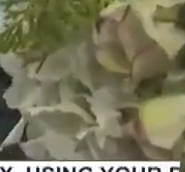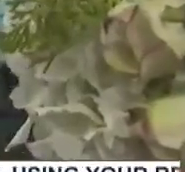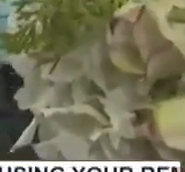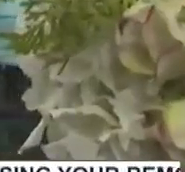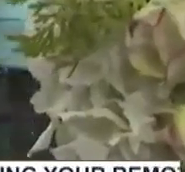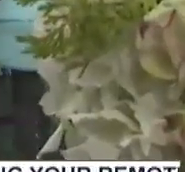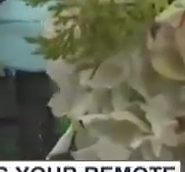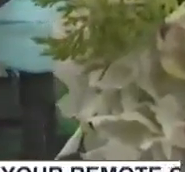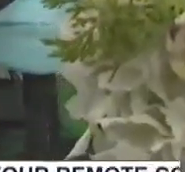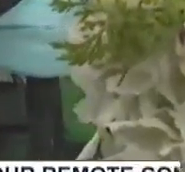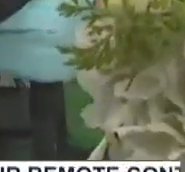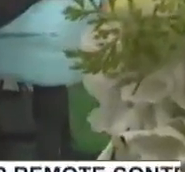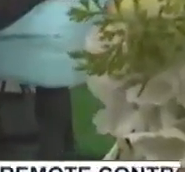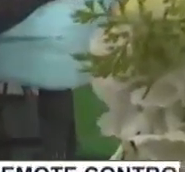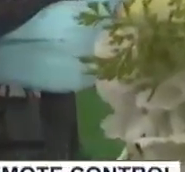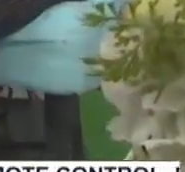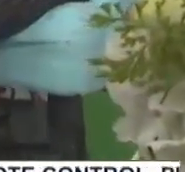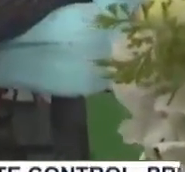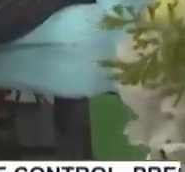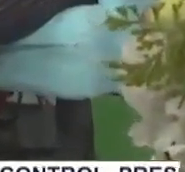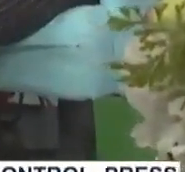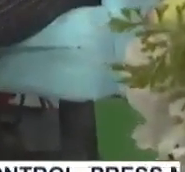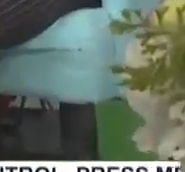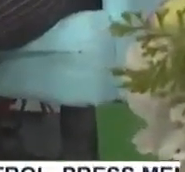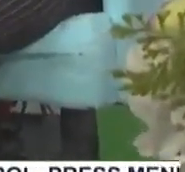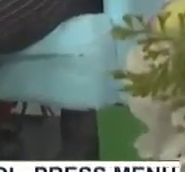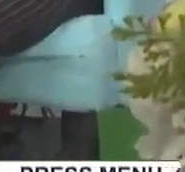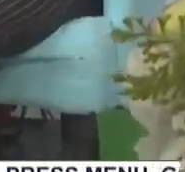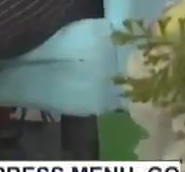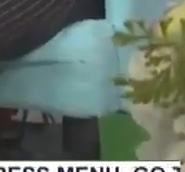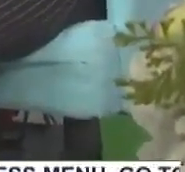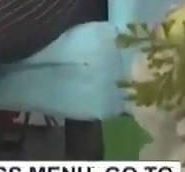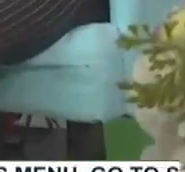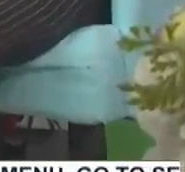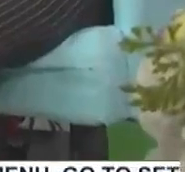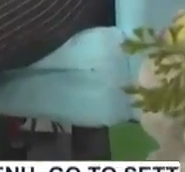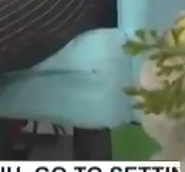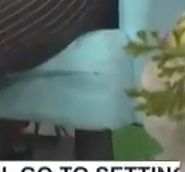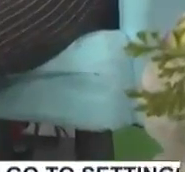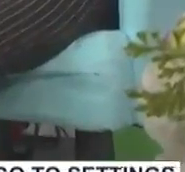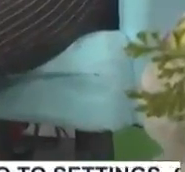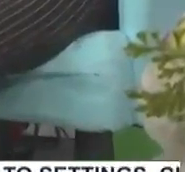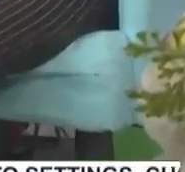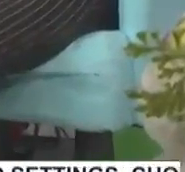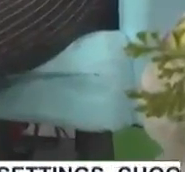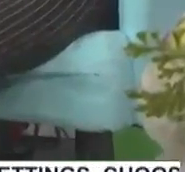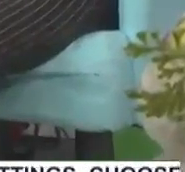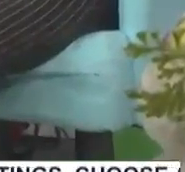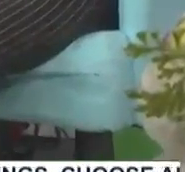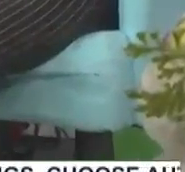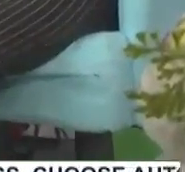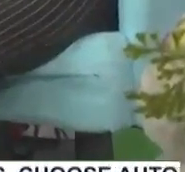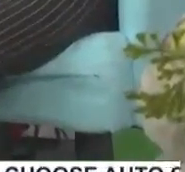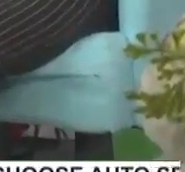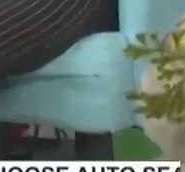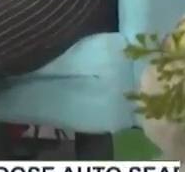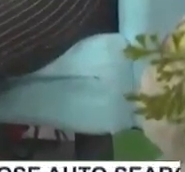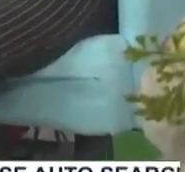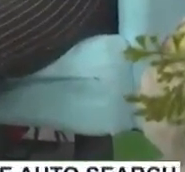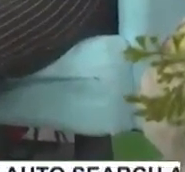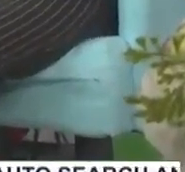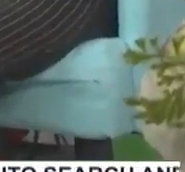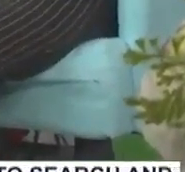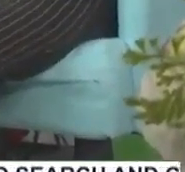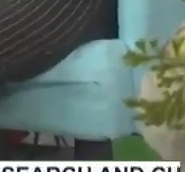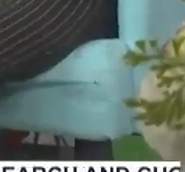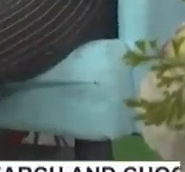Pag-uusapan po natin ngayong umaga ang tungkol sa National Peace Convention. Kasama po natin si John Romel Garces, ang Chief Branch Manager, Heavenly